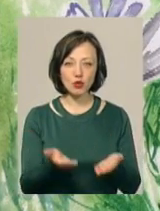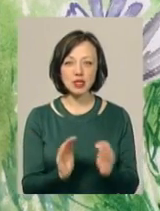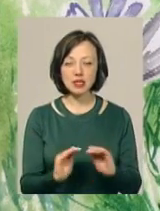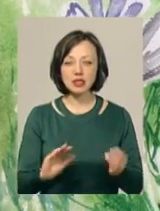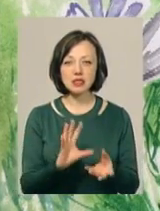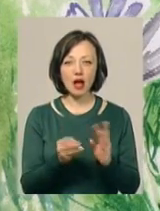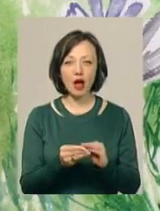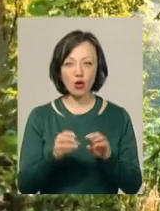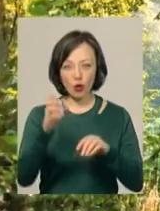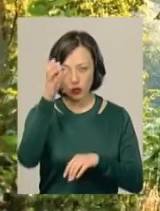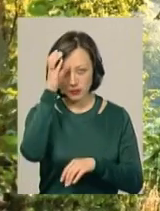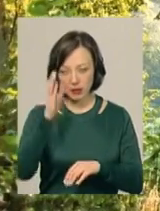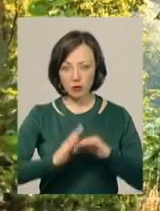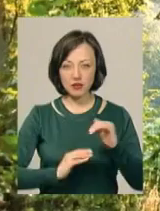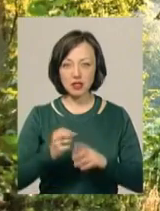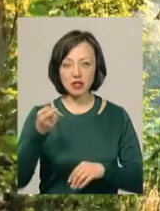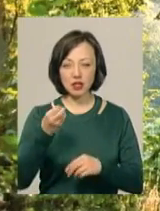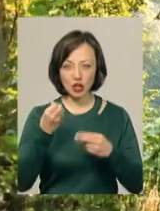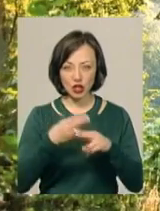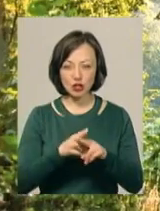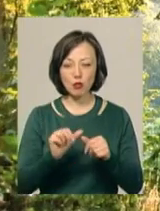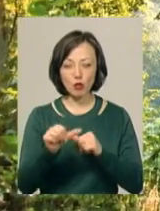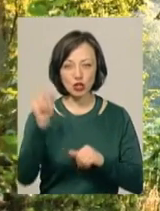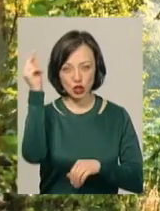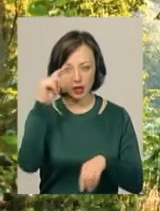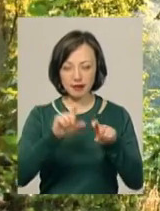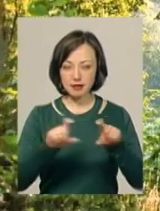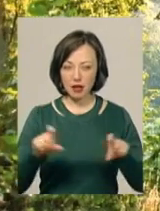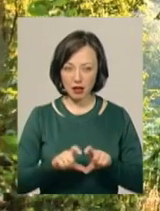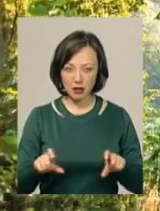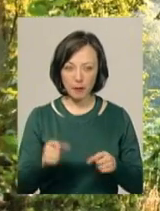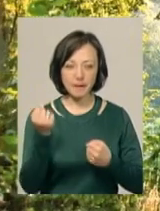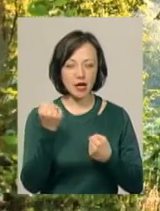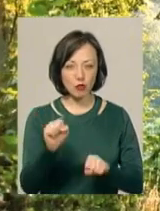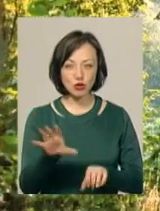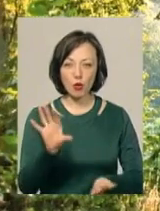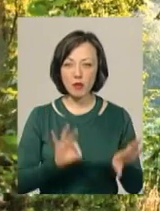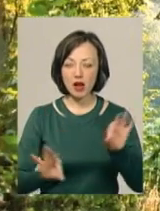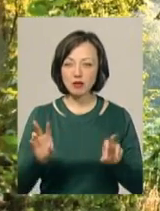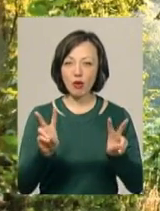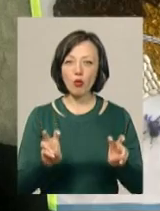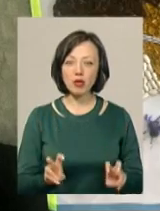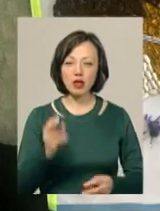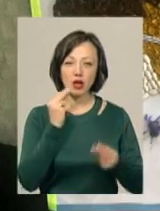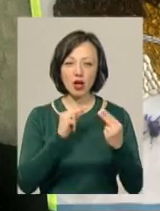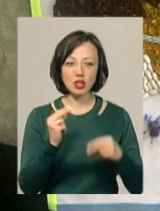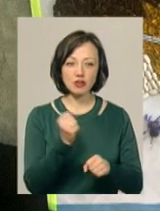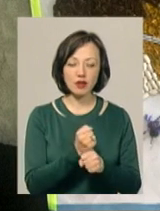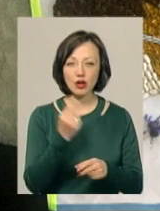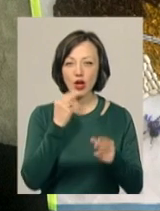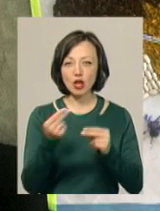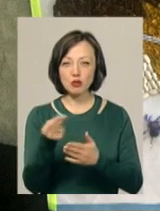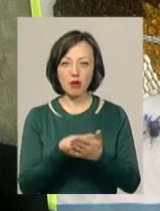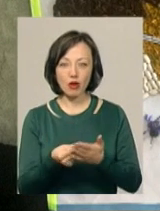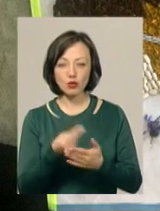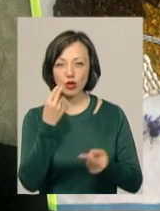учнів загальноосвітніх, професійно-технічних і позашкільних навчальних закладів. Переможців обиратимуть у номінаціях «Кращий виріб», «Кращий